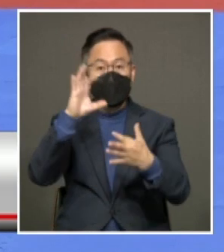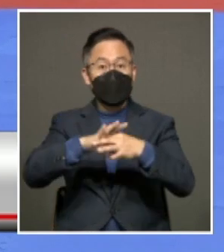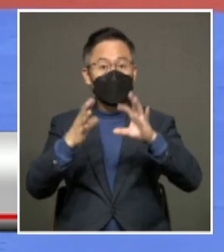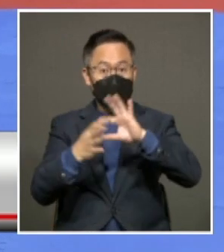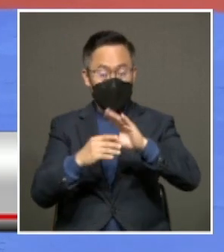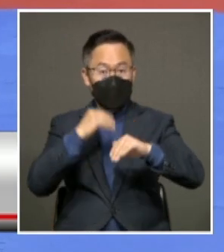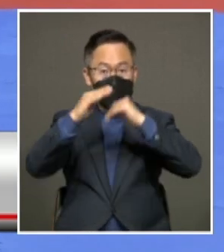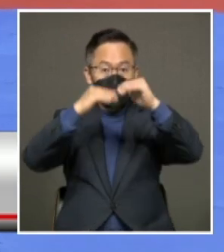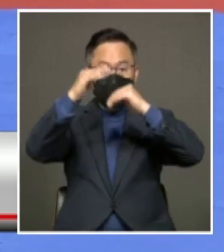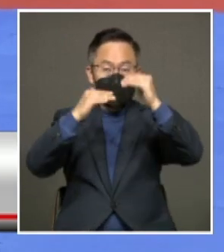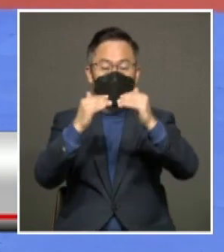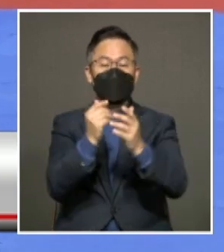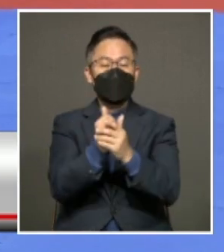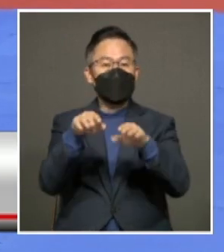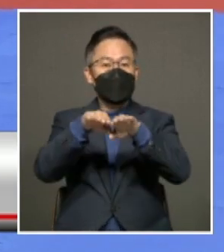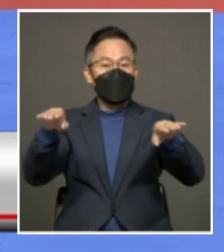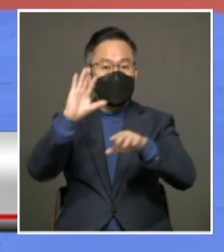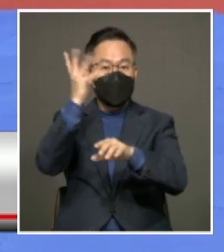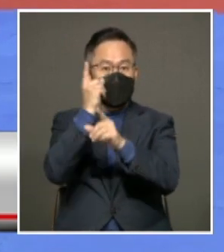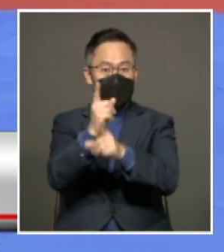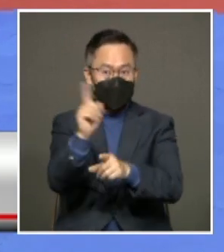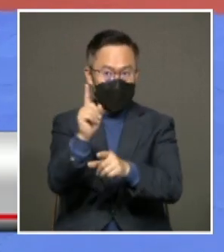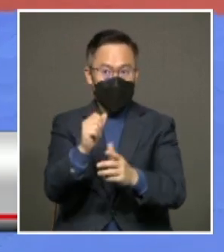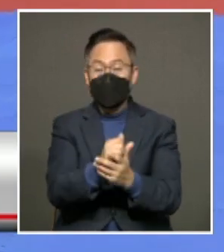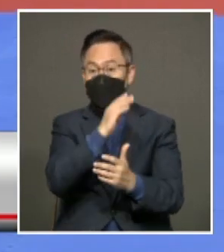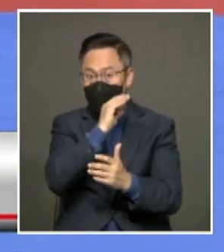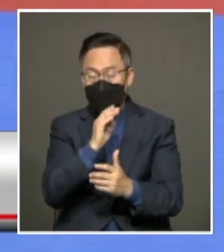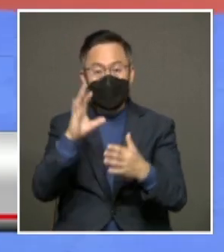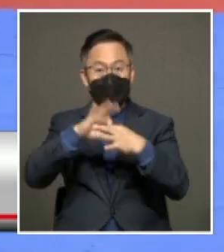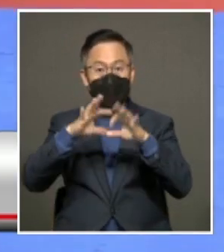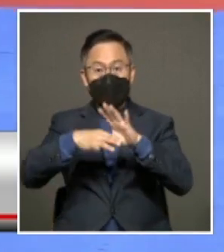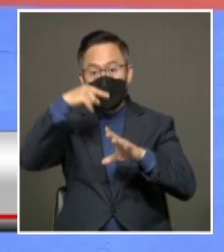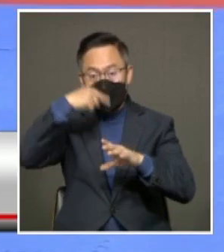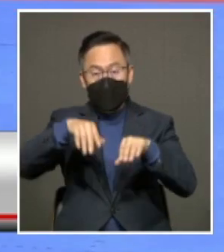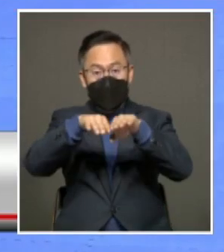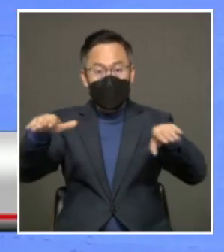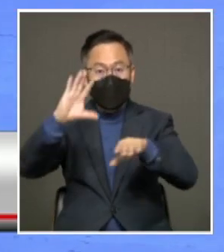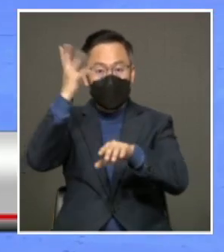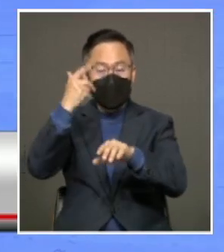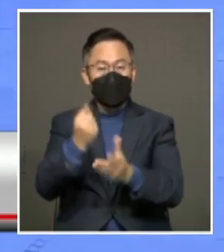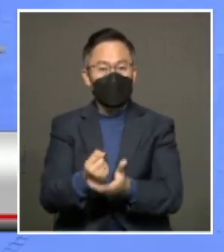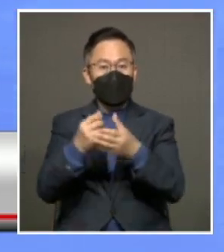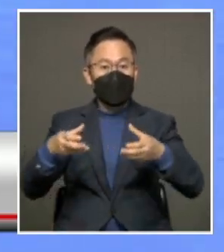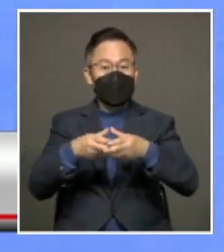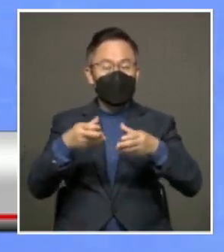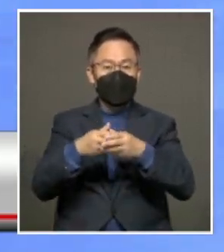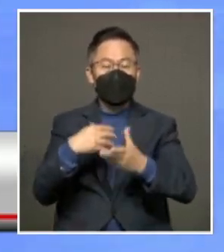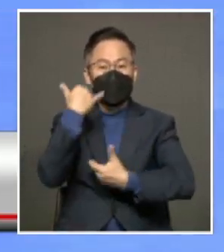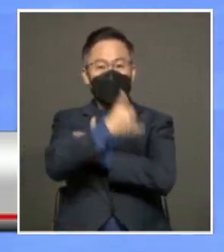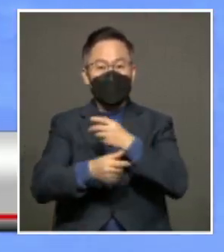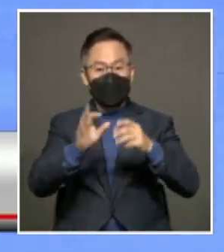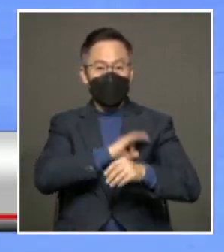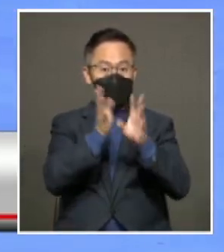ระดับการแข่งขันกีฬาซีเกมอาจจะสามารถทำให้ทัพนักกีฬาทีมชาติไทยรวมถึงเหล่าบรรดาชาติในอาเ